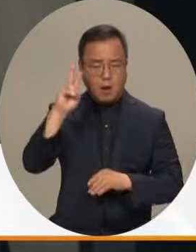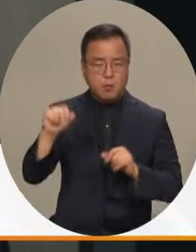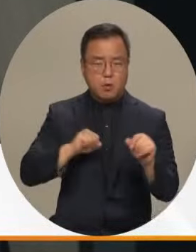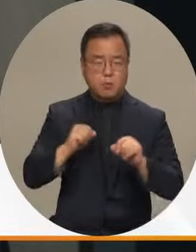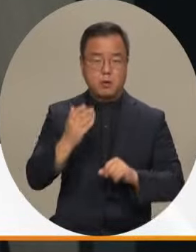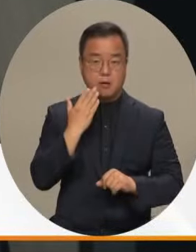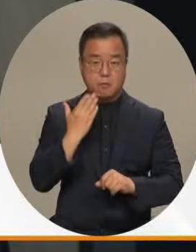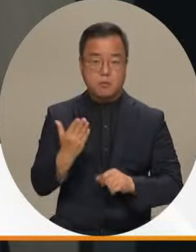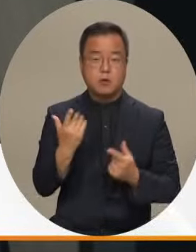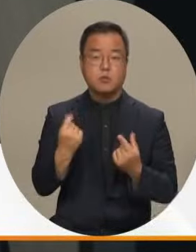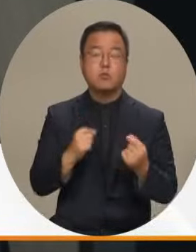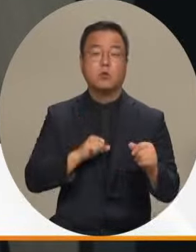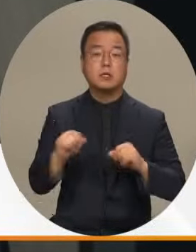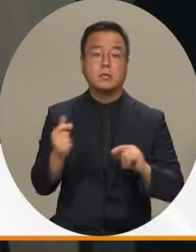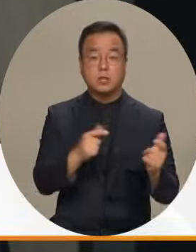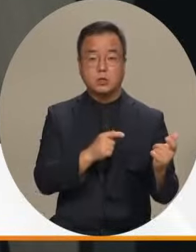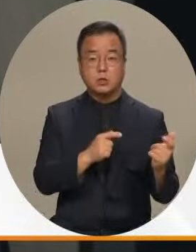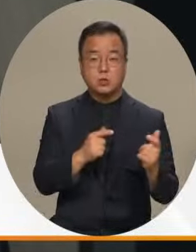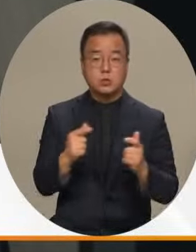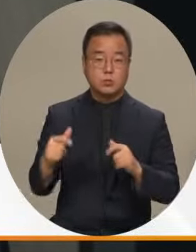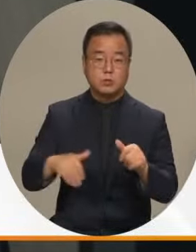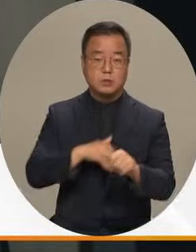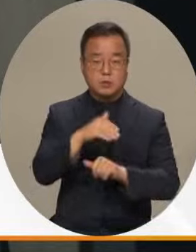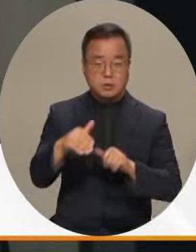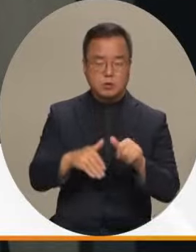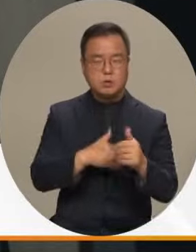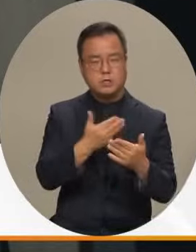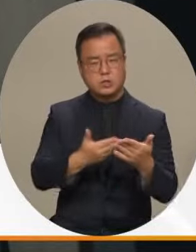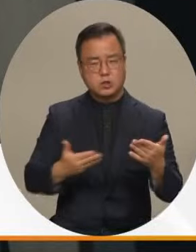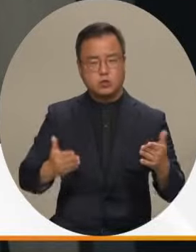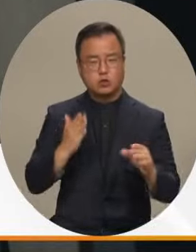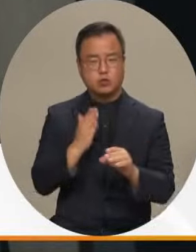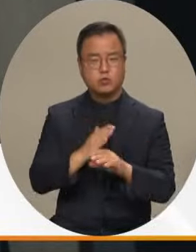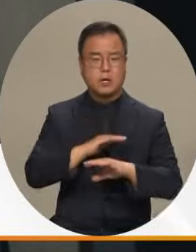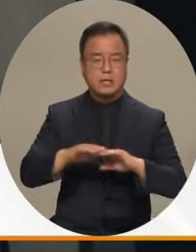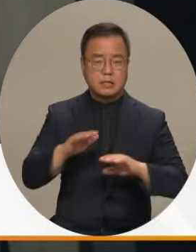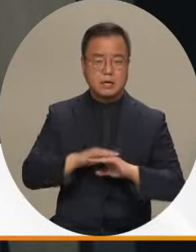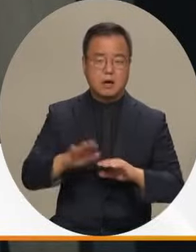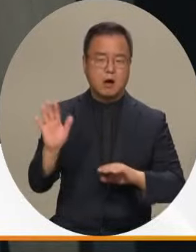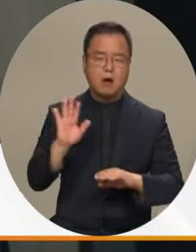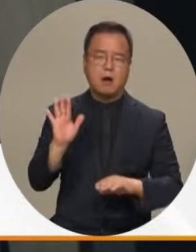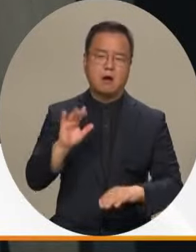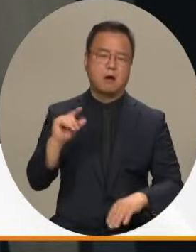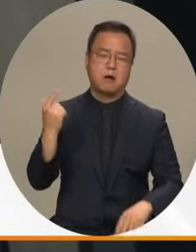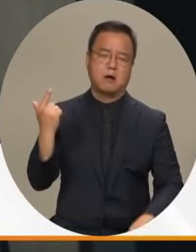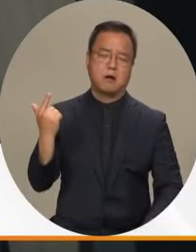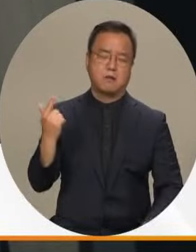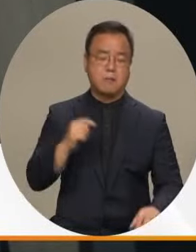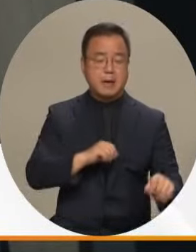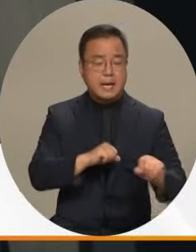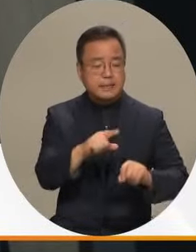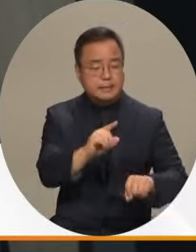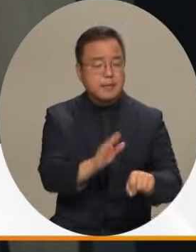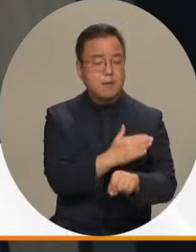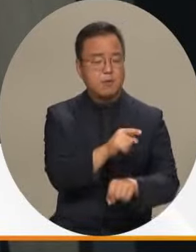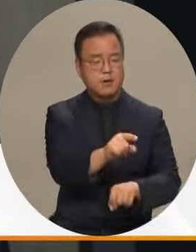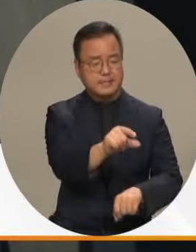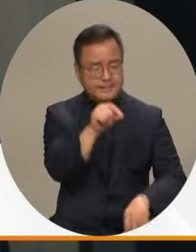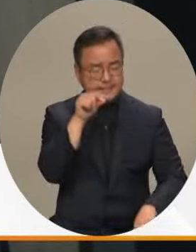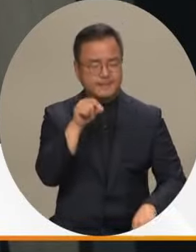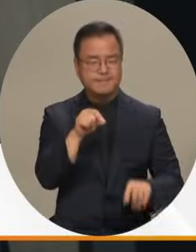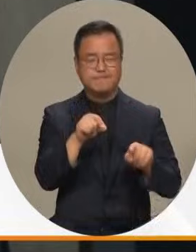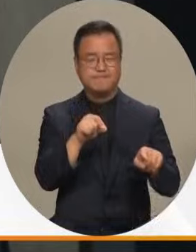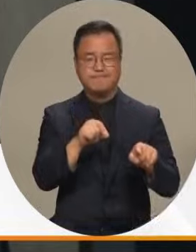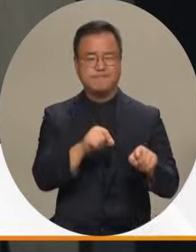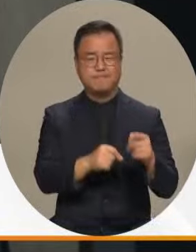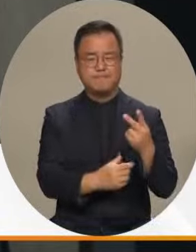그 행동들이 이게 일어난 어떤 구조나 맥락 차원에서 해결이 되기보다는 딱 그 행동만을 집어서 아 역시 통합 반은